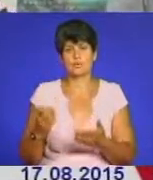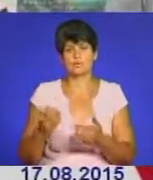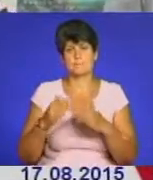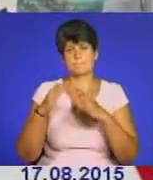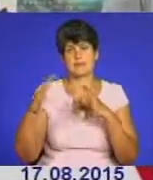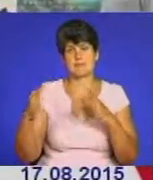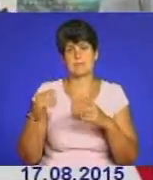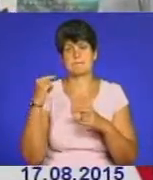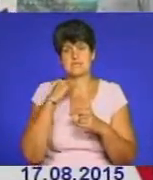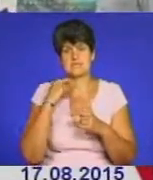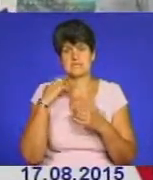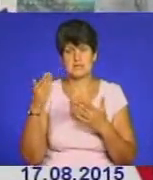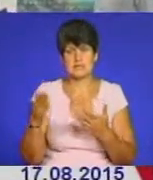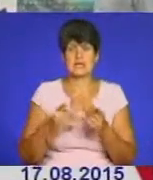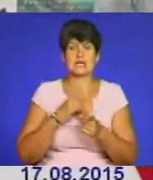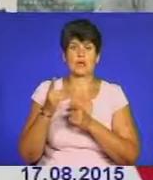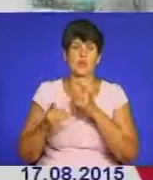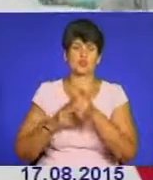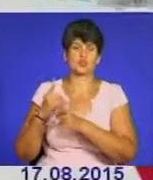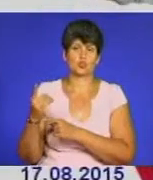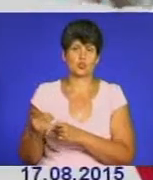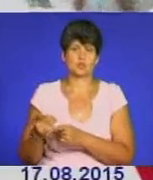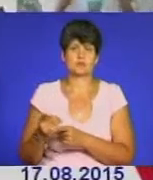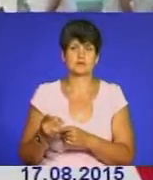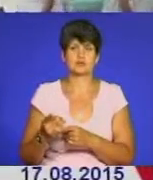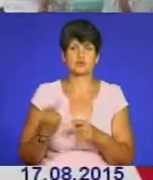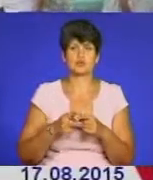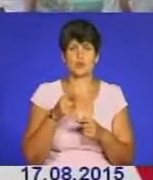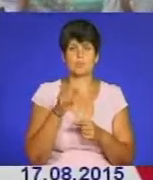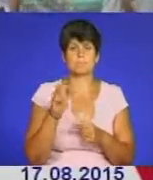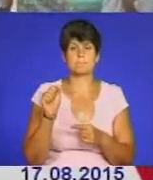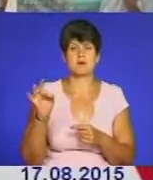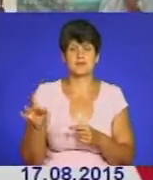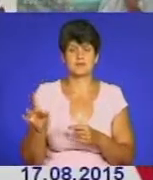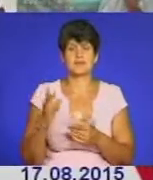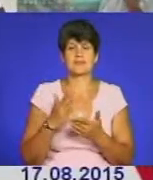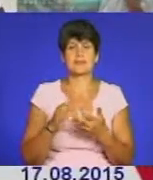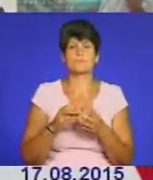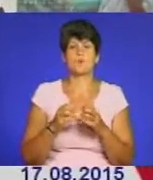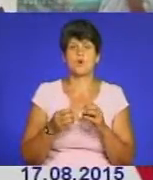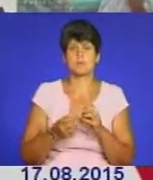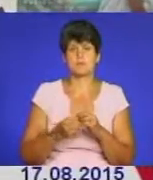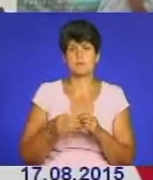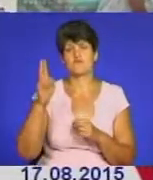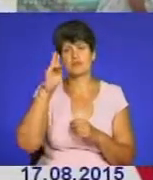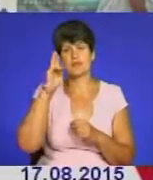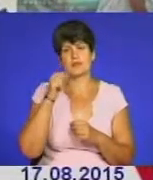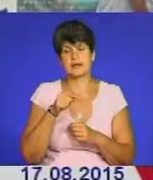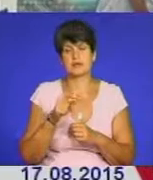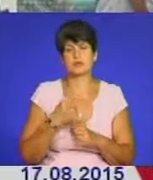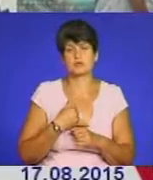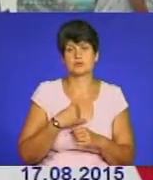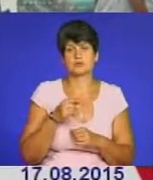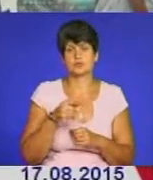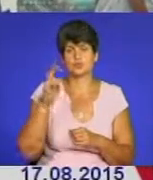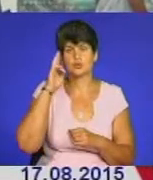павільйон, м'ясний. Знову ж реконструкція десь оцього бару. Є проблема в туалетах. У нас тут от туалети,